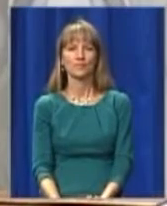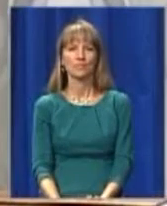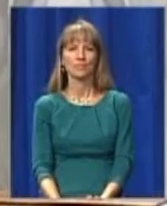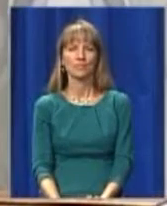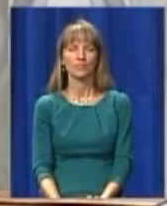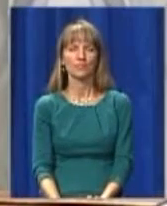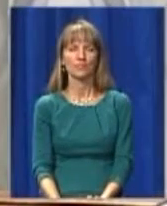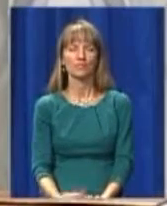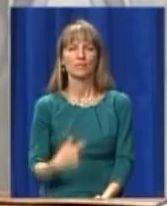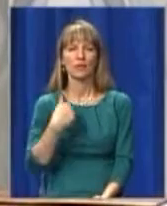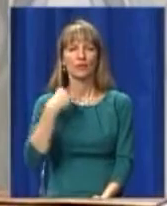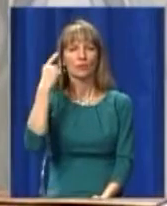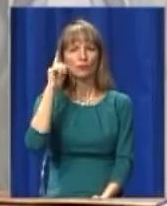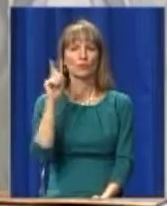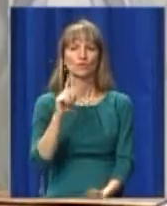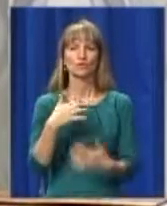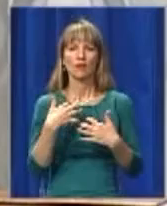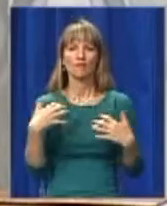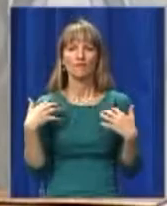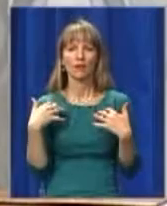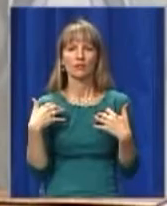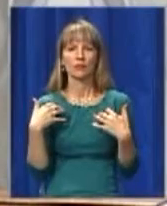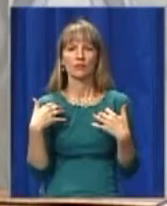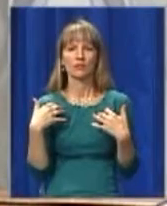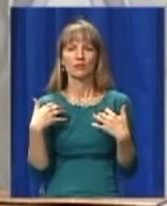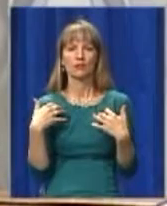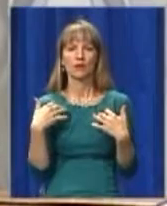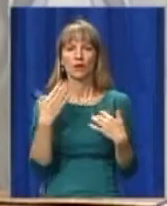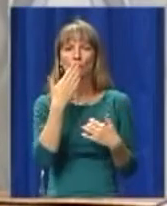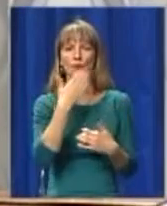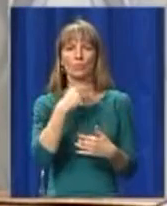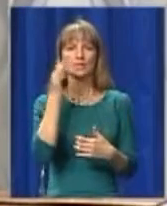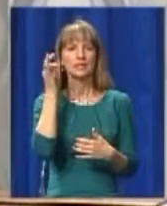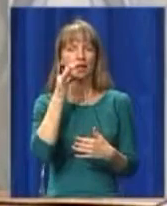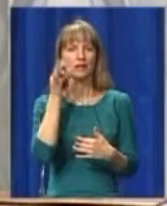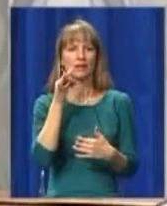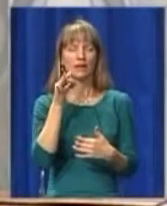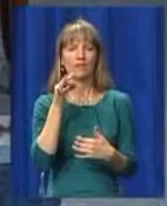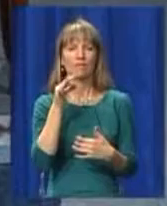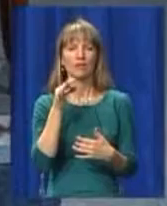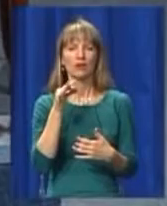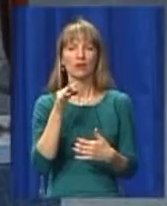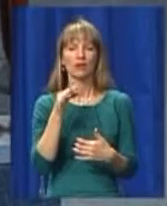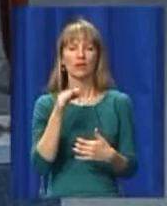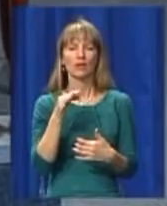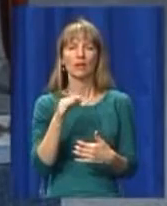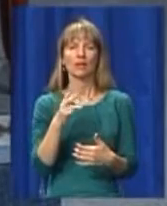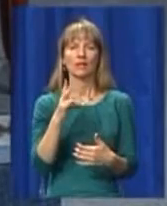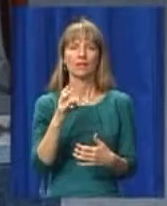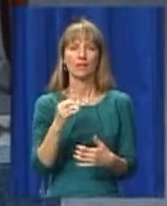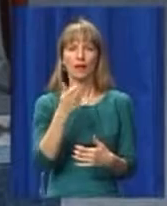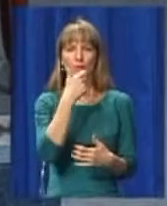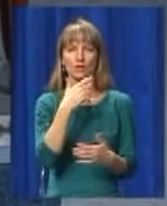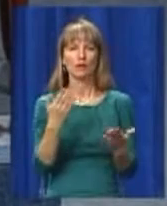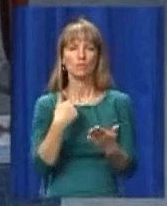бы, как по мне, животные, ну, там же есть доля сладкого и доля какого-то химиката, по-любому. Ну, именно в тех мороженых, которые мы